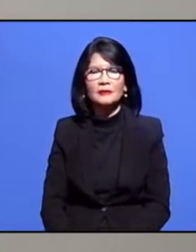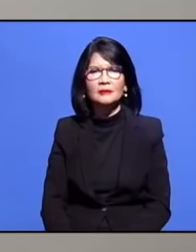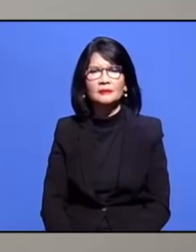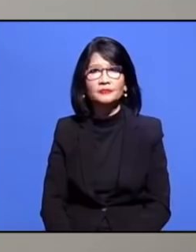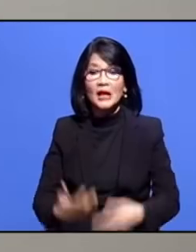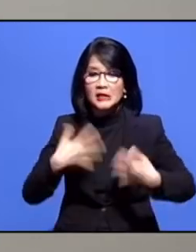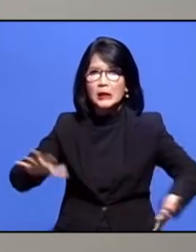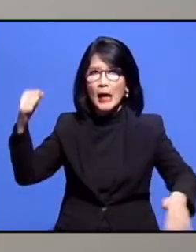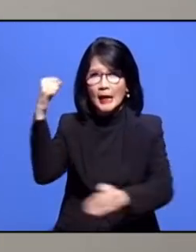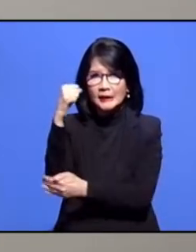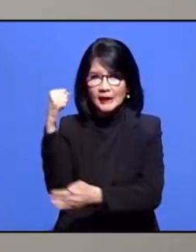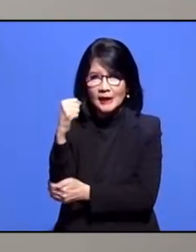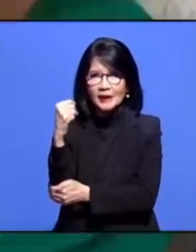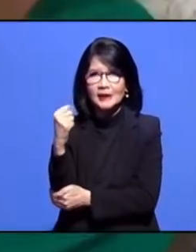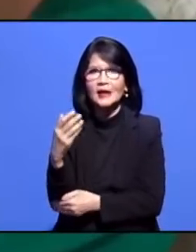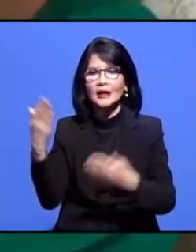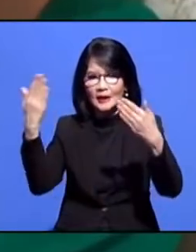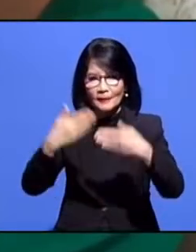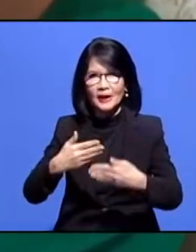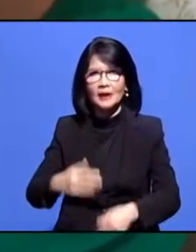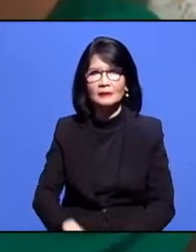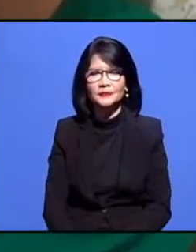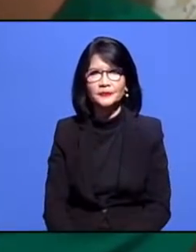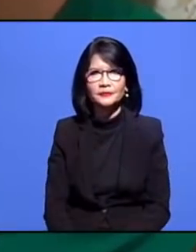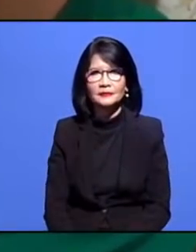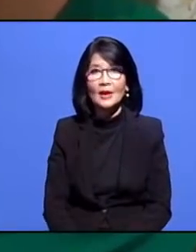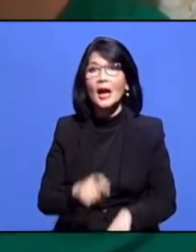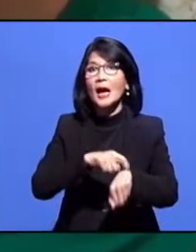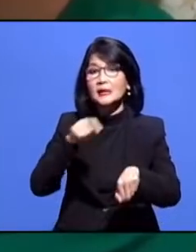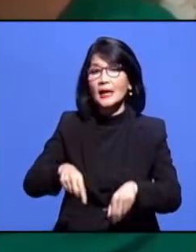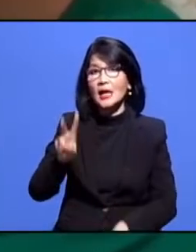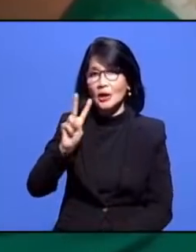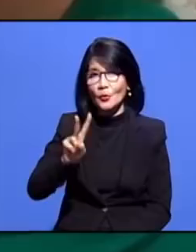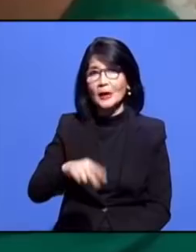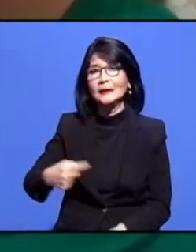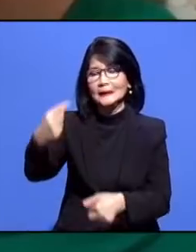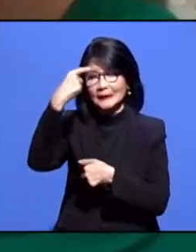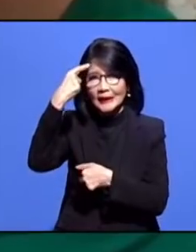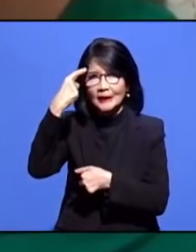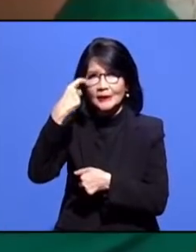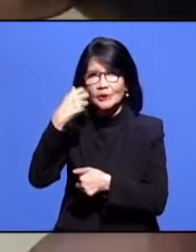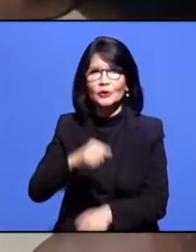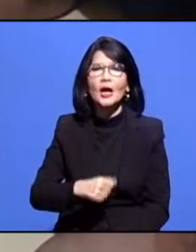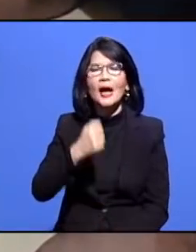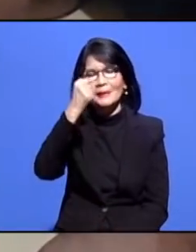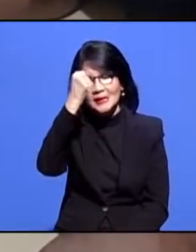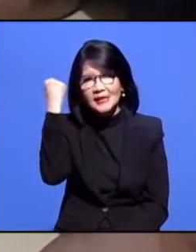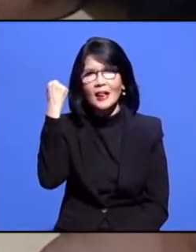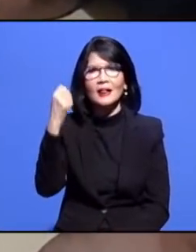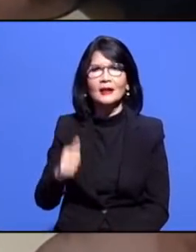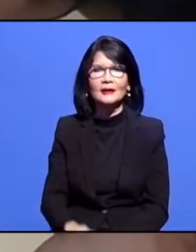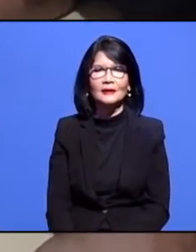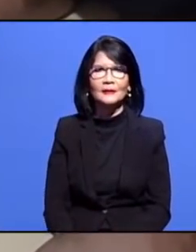kejahatan dikembalikan lagi sekrup. Kini SW dan MS hanya bisa menyesali perbuatannya dari balik sel